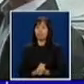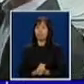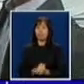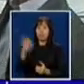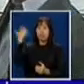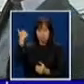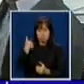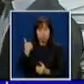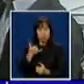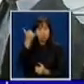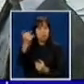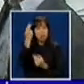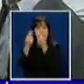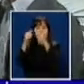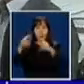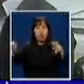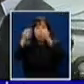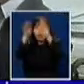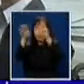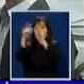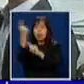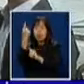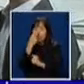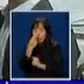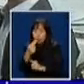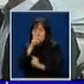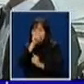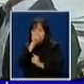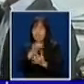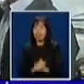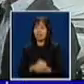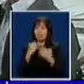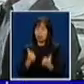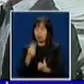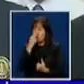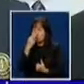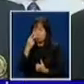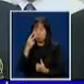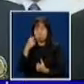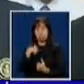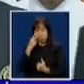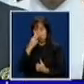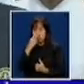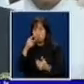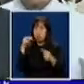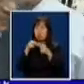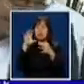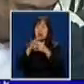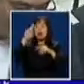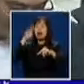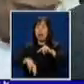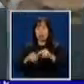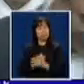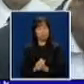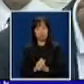ปเยี่ยมที่กำแพงแสนนู่นแต่ก็ไม่ได้มาดูเรื่องไก่ก็แต่ว่าตอนนี้ไม่ดูไม่ได ้ครับ เรื่องไข ่ใช่ฮะโหแล้ว